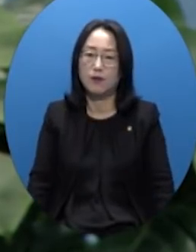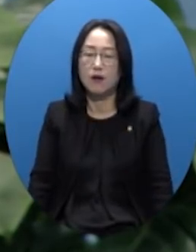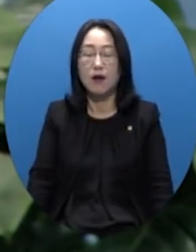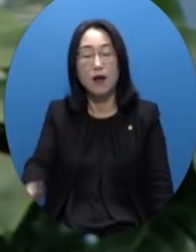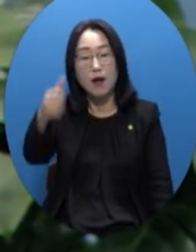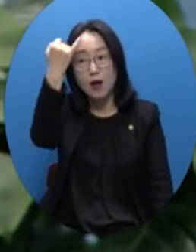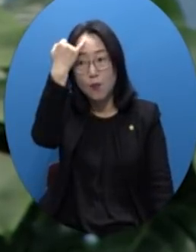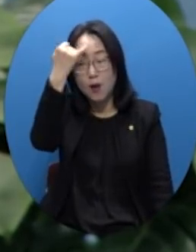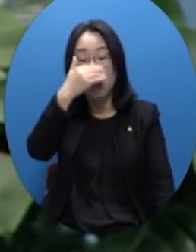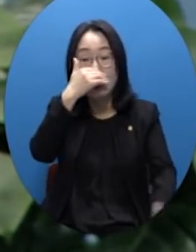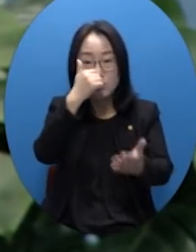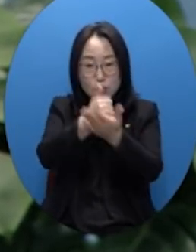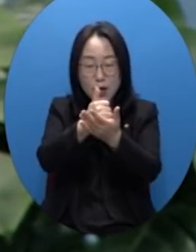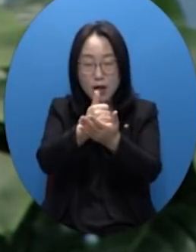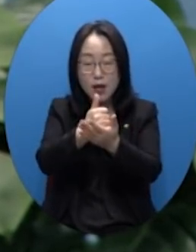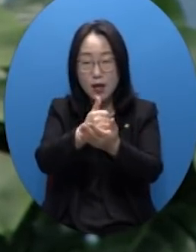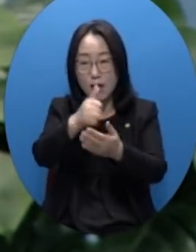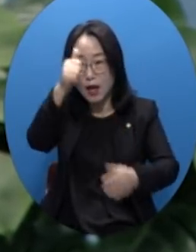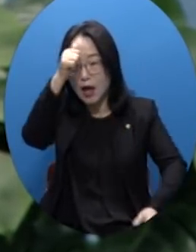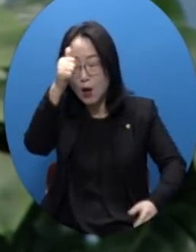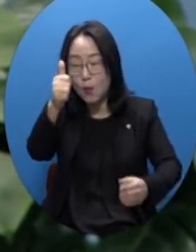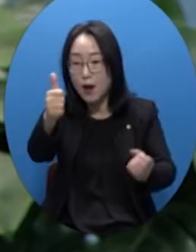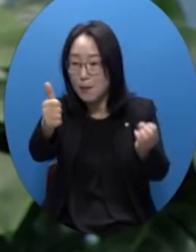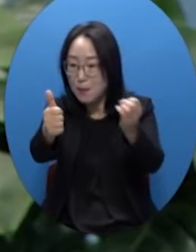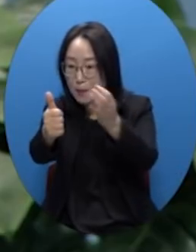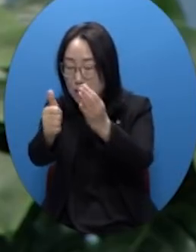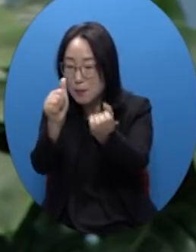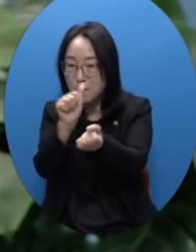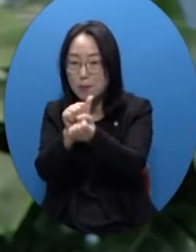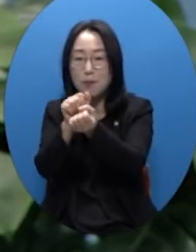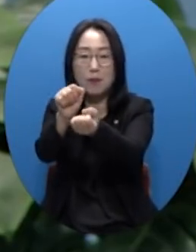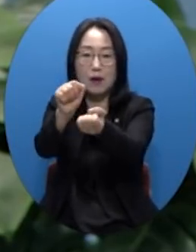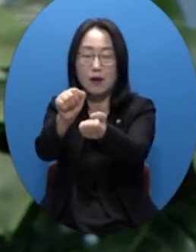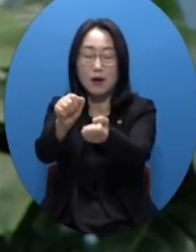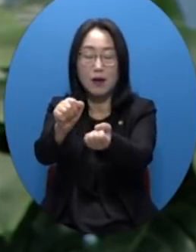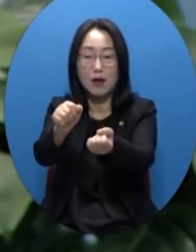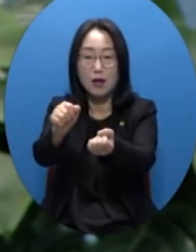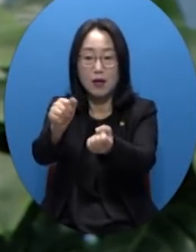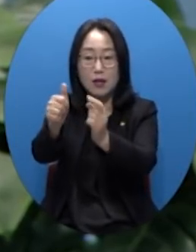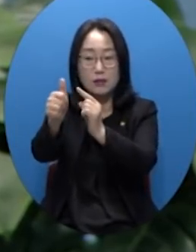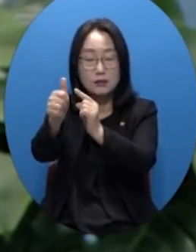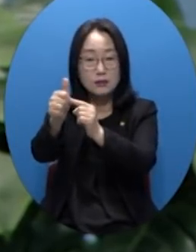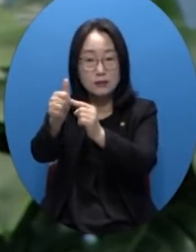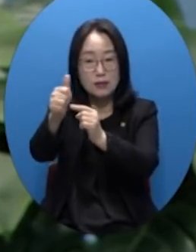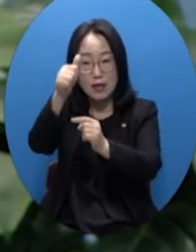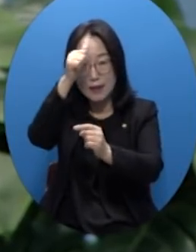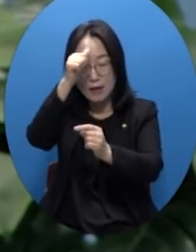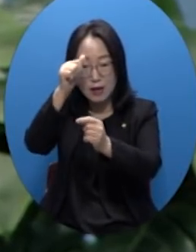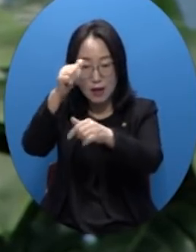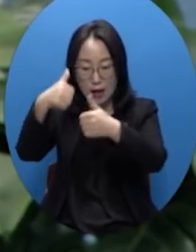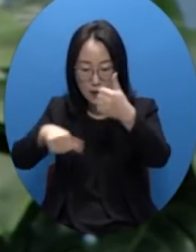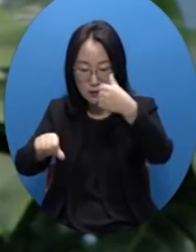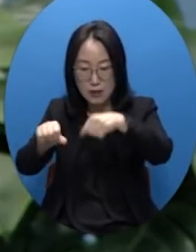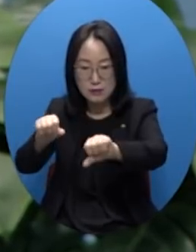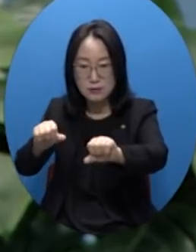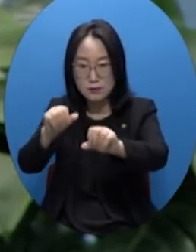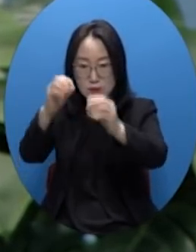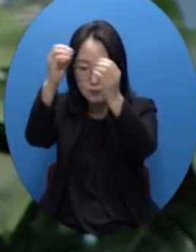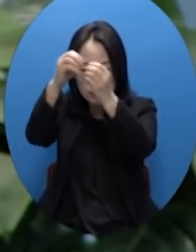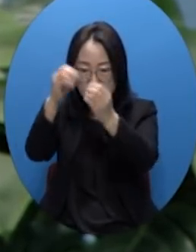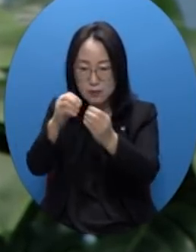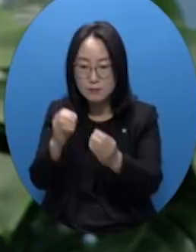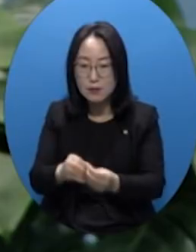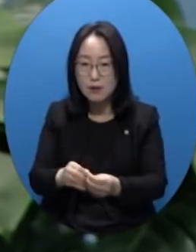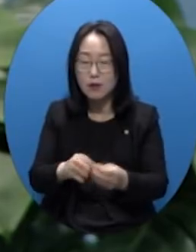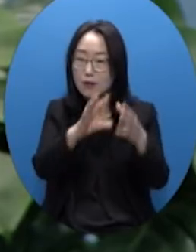하와가 죄를 짓고 아담의 죄를 짓고 그 다음 그 아들도 가인이 줄 수 있고 또 죄를 짓고 또 제일 것들을